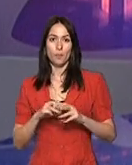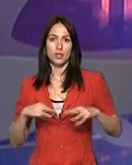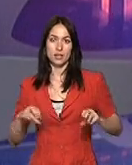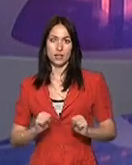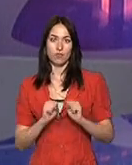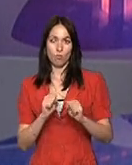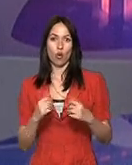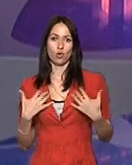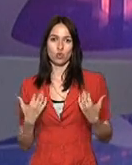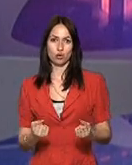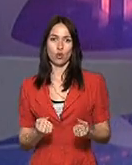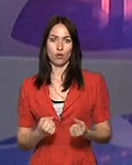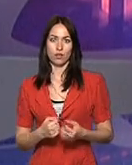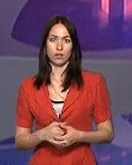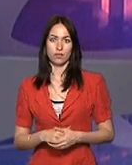здоров'я.